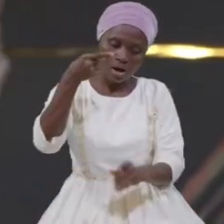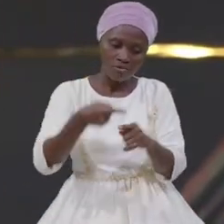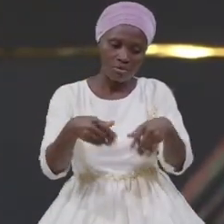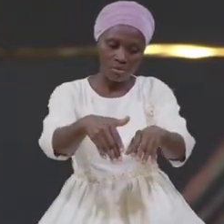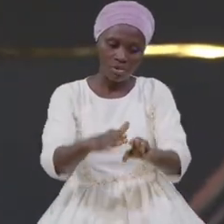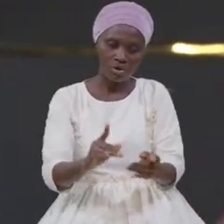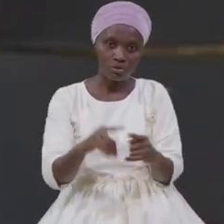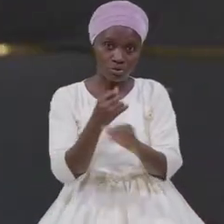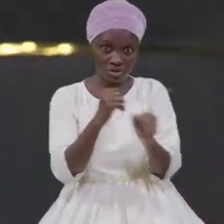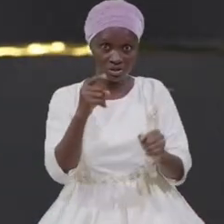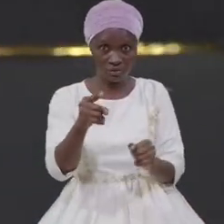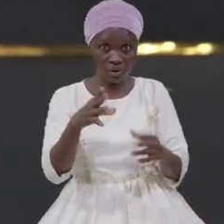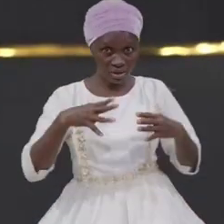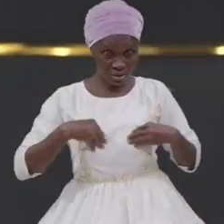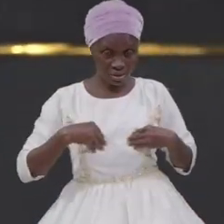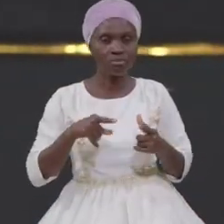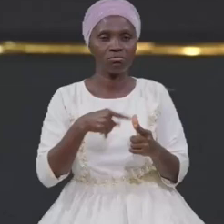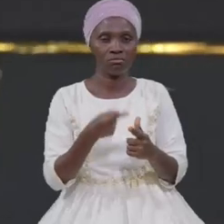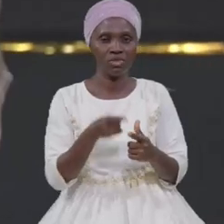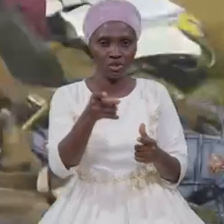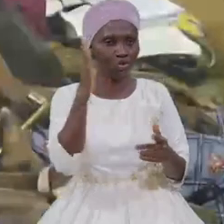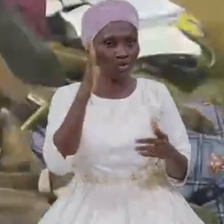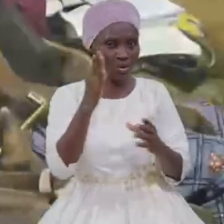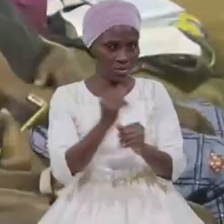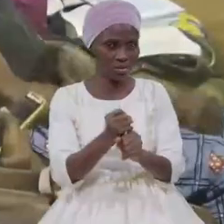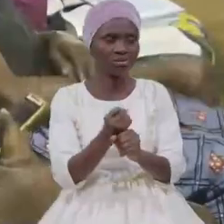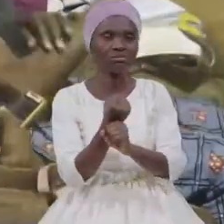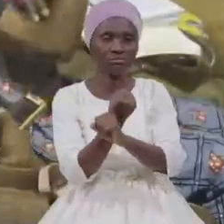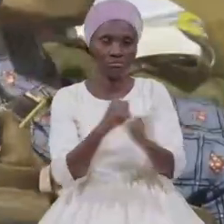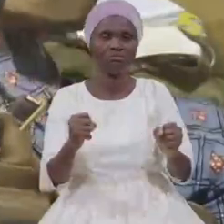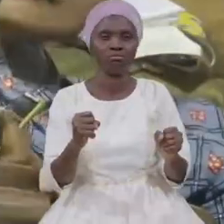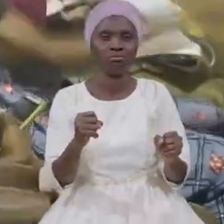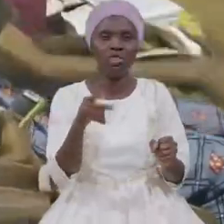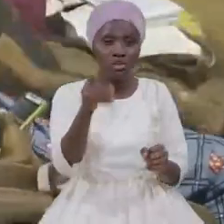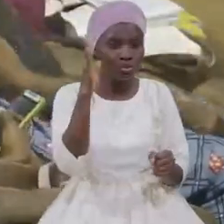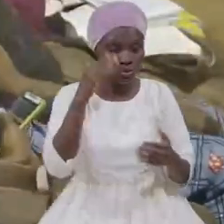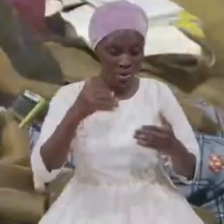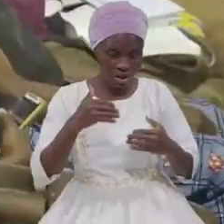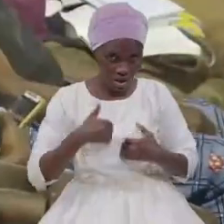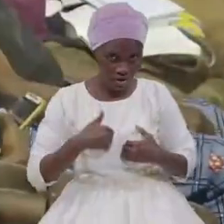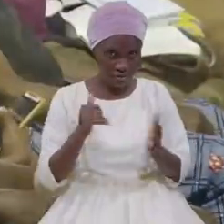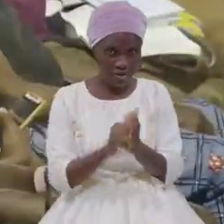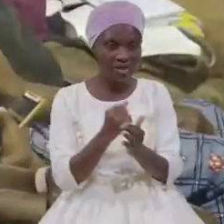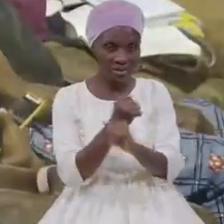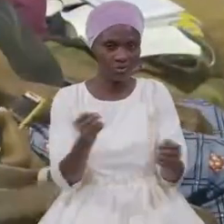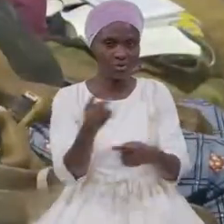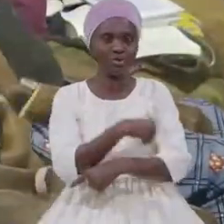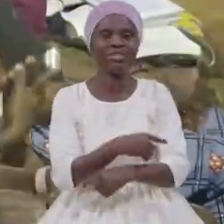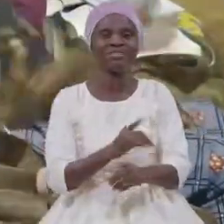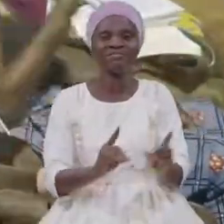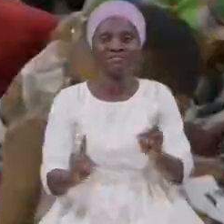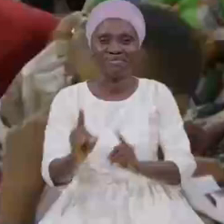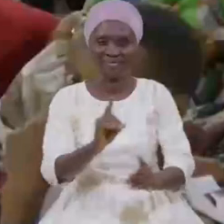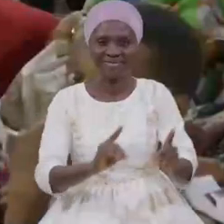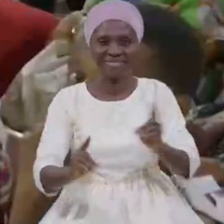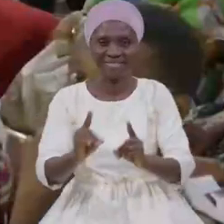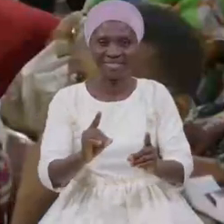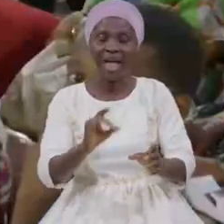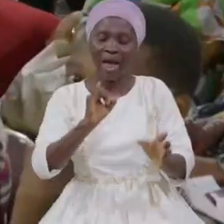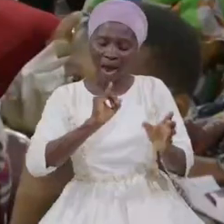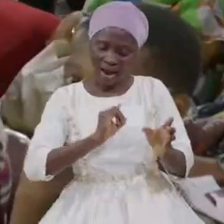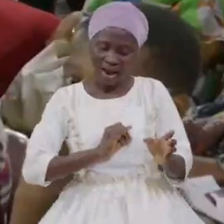ce moment que le salut viendra. Et tu auras ce salut aujourd'hui. Dis, j'obtiendrai ce salut